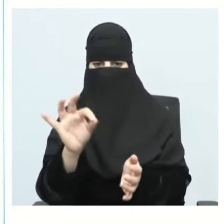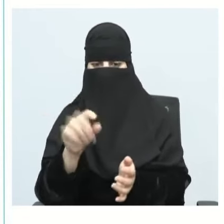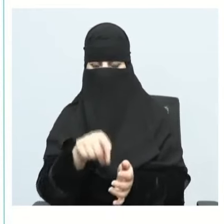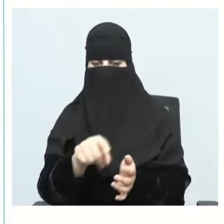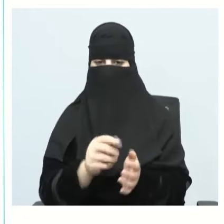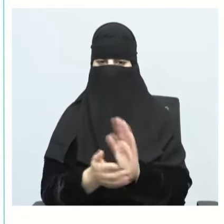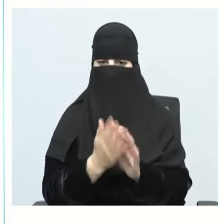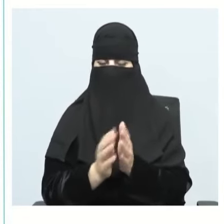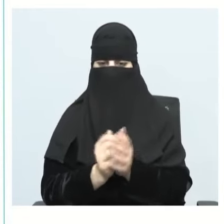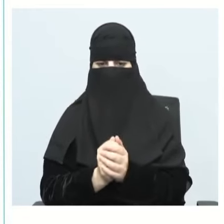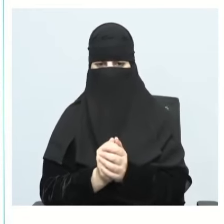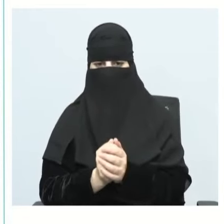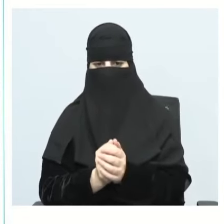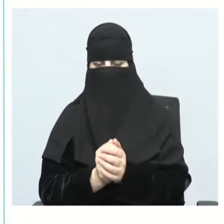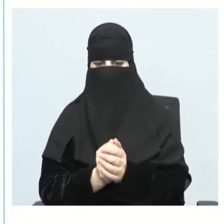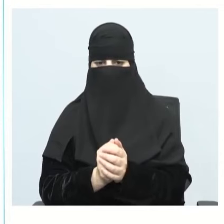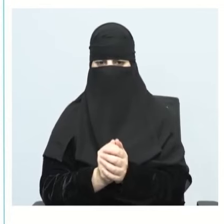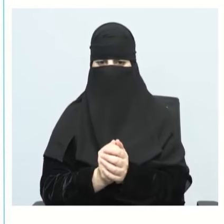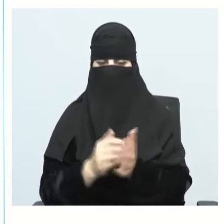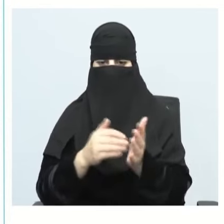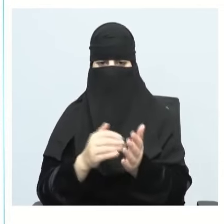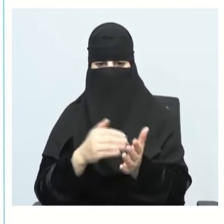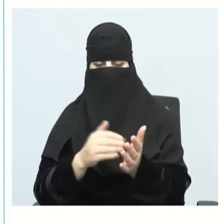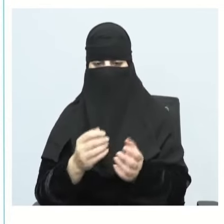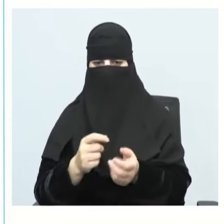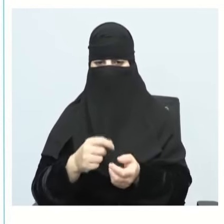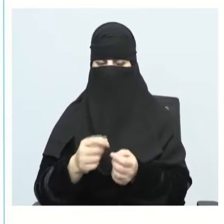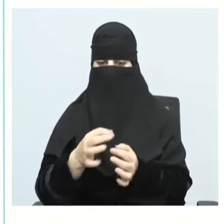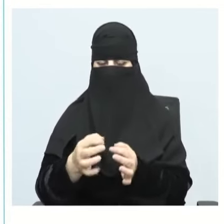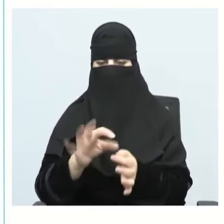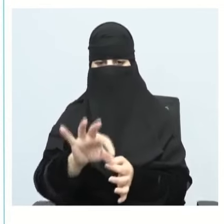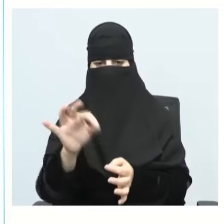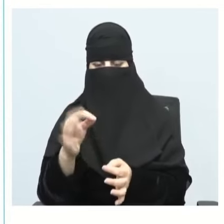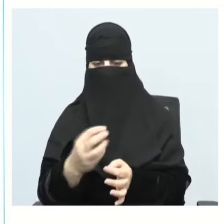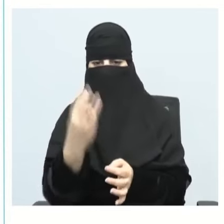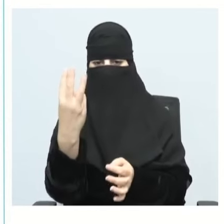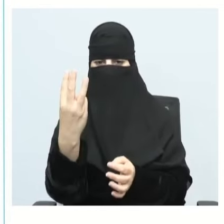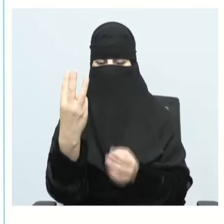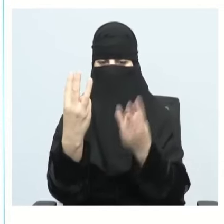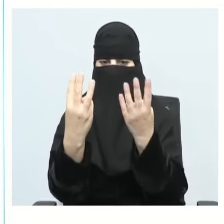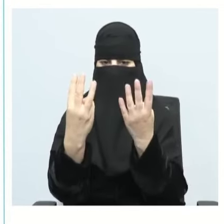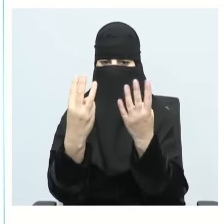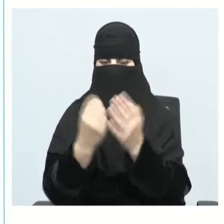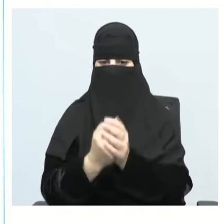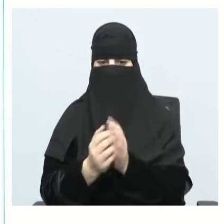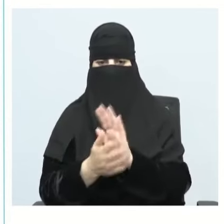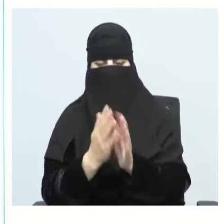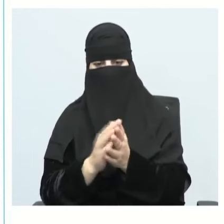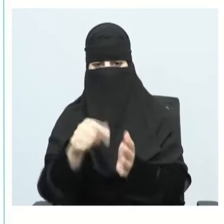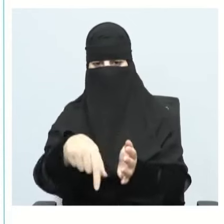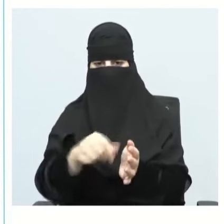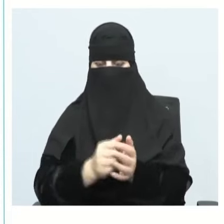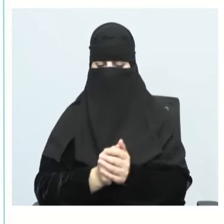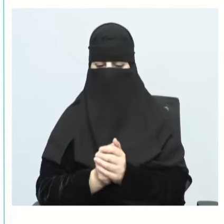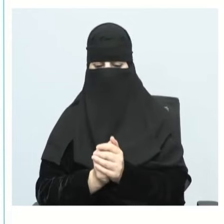خلاص يكفي طيب يلا باقي لك اخر وحده ثلاثه واربعه كذا خلص